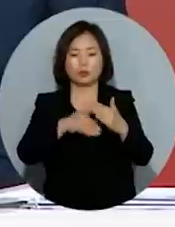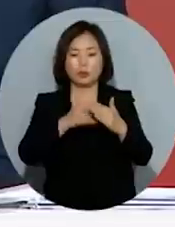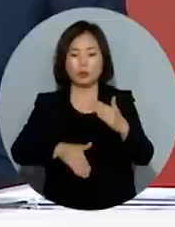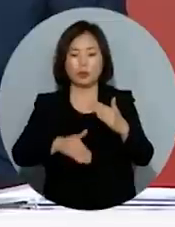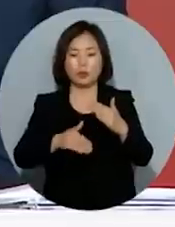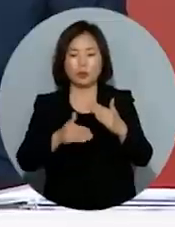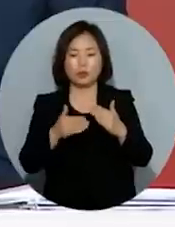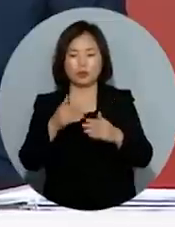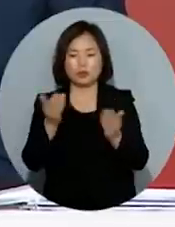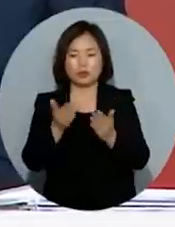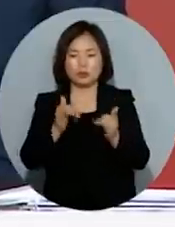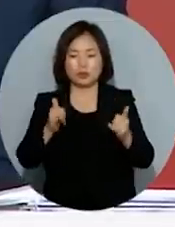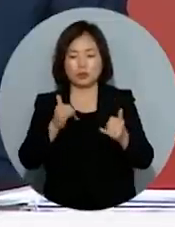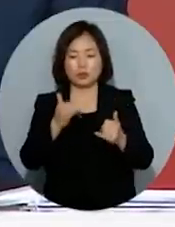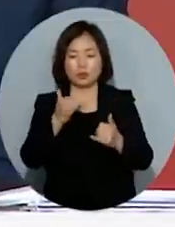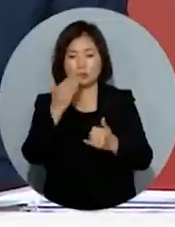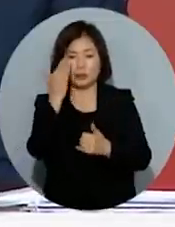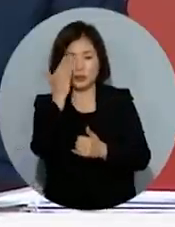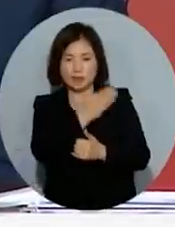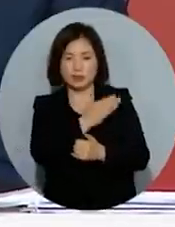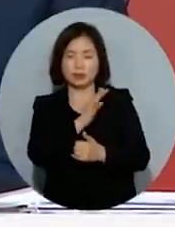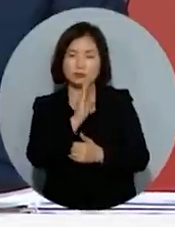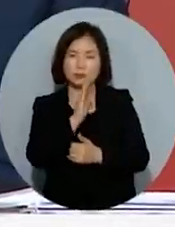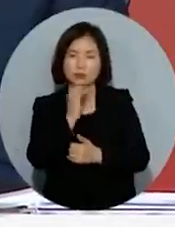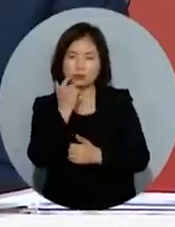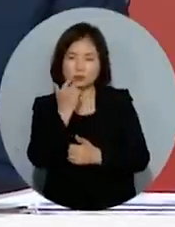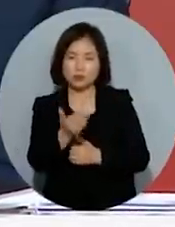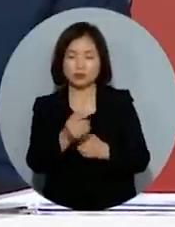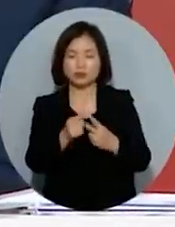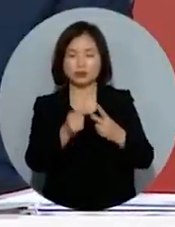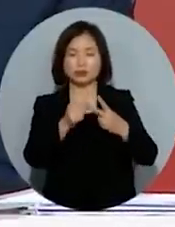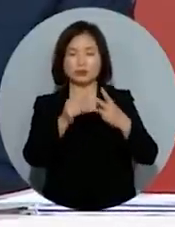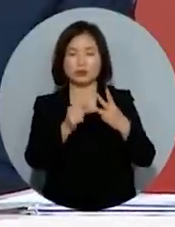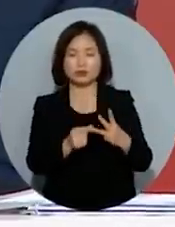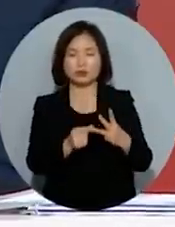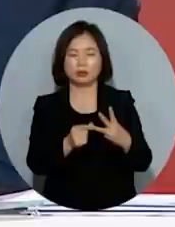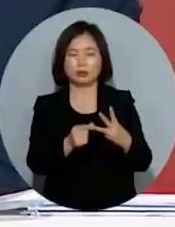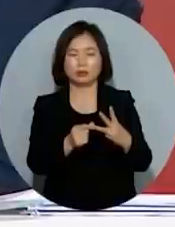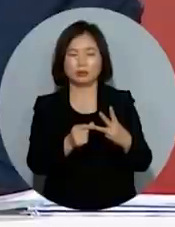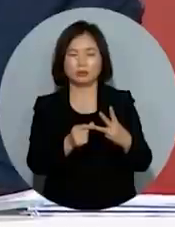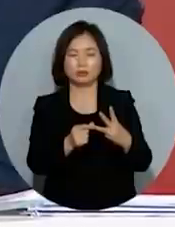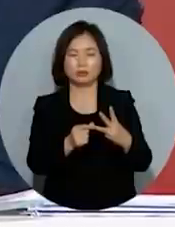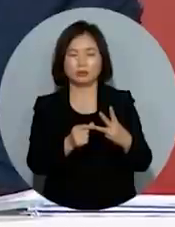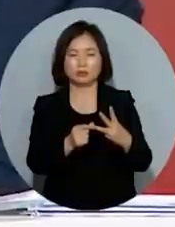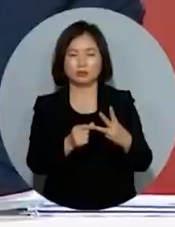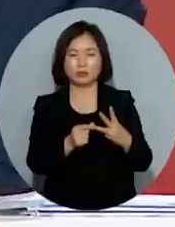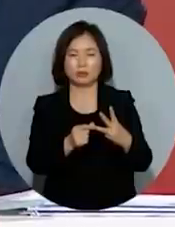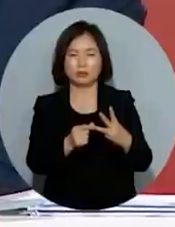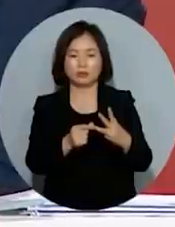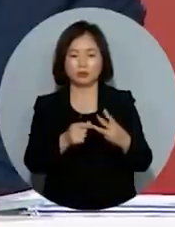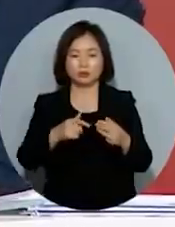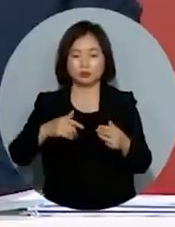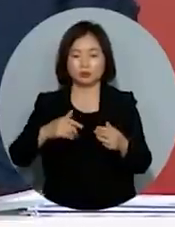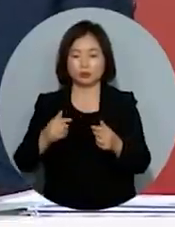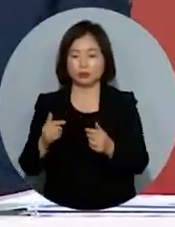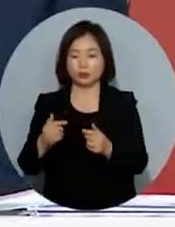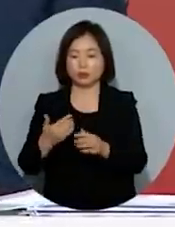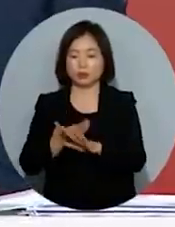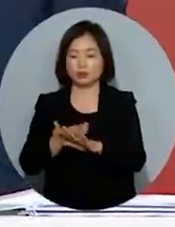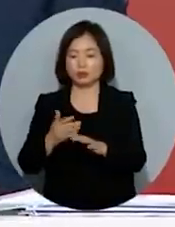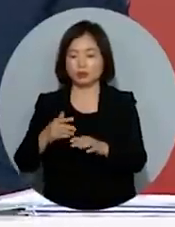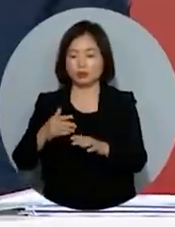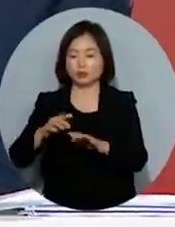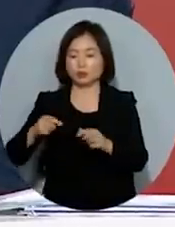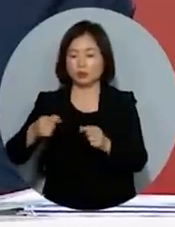공직자로서의 도덕성이 있느냐. 그리고 세 번째는 주변 사람들과 교우 관계를